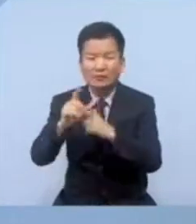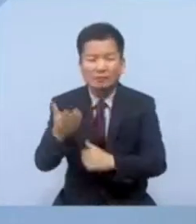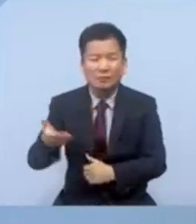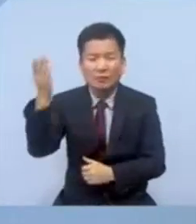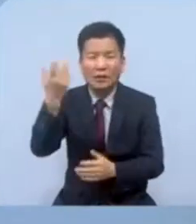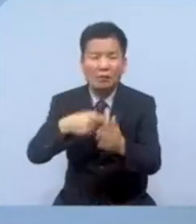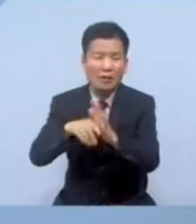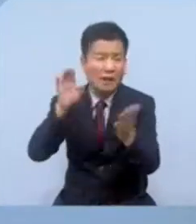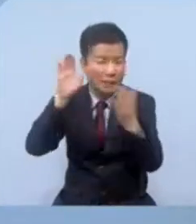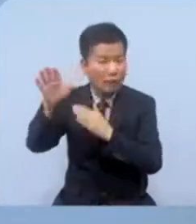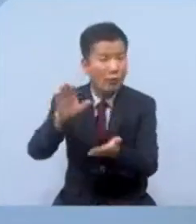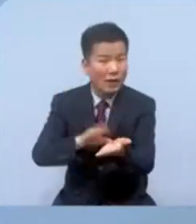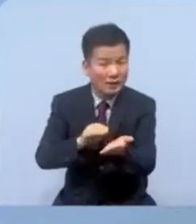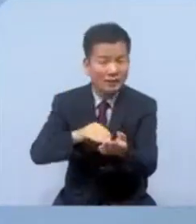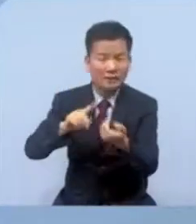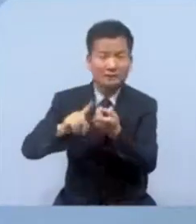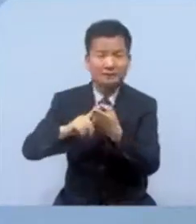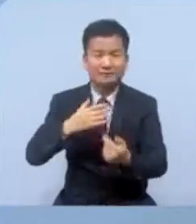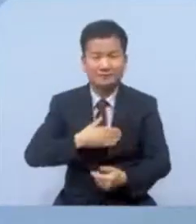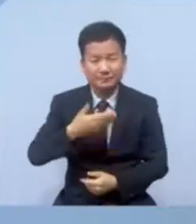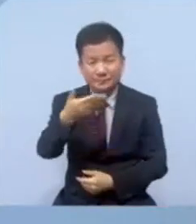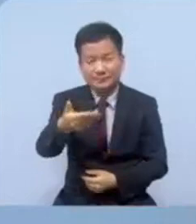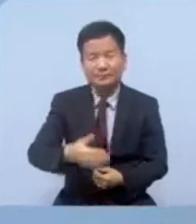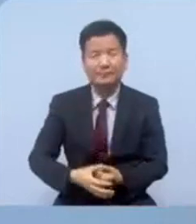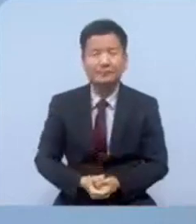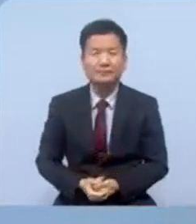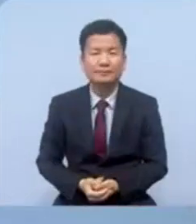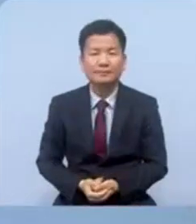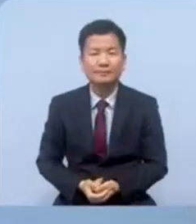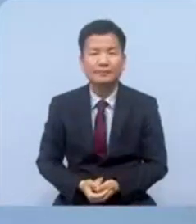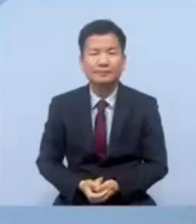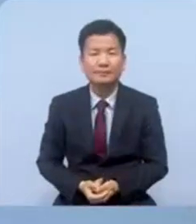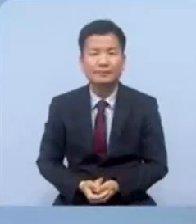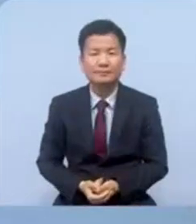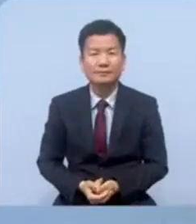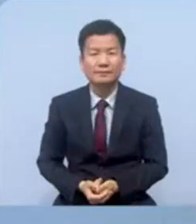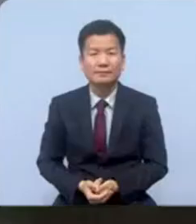도약을 위한 앞으로의 과제를 김소연 기자가 짚어봤습니다